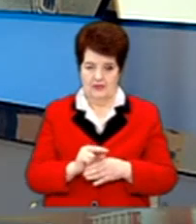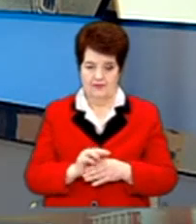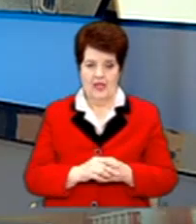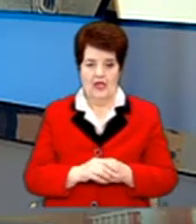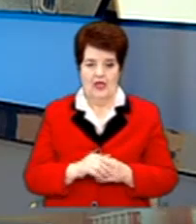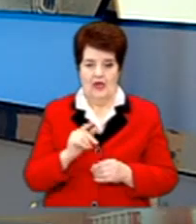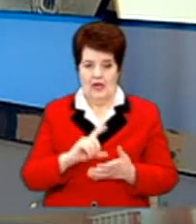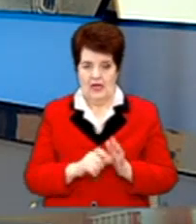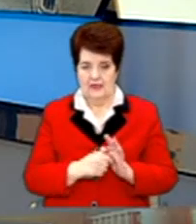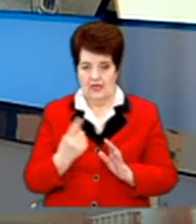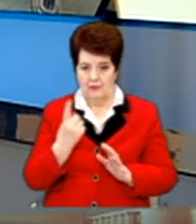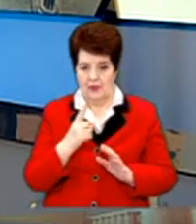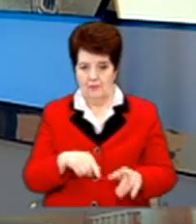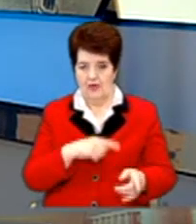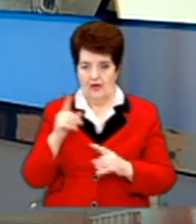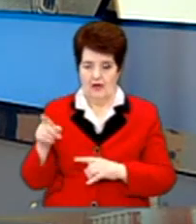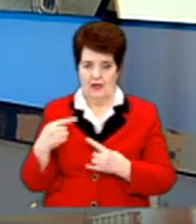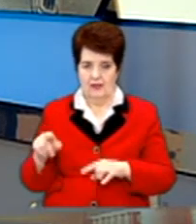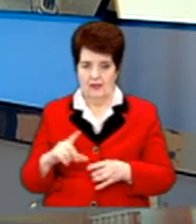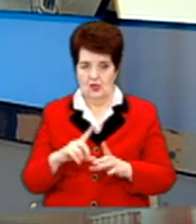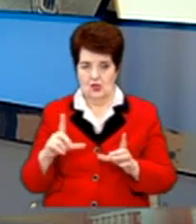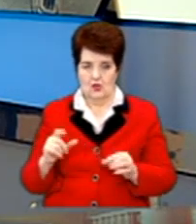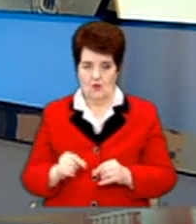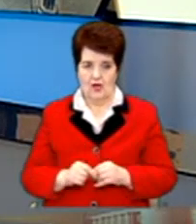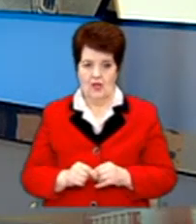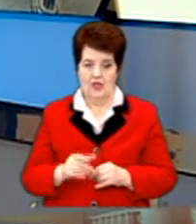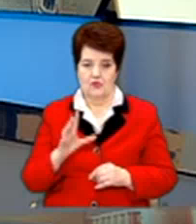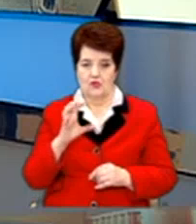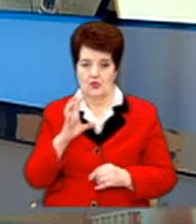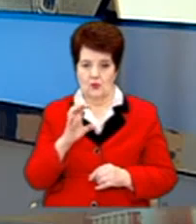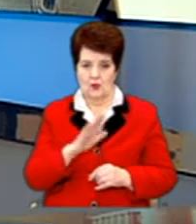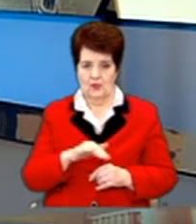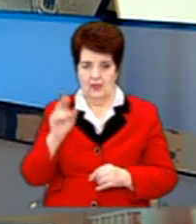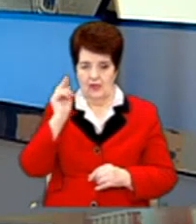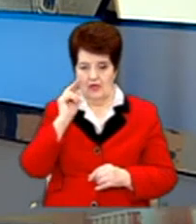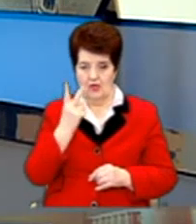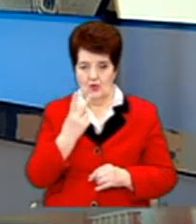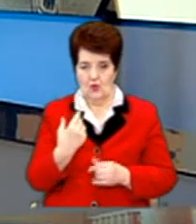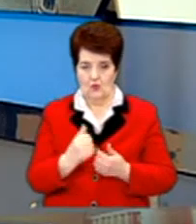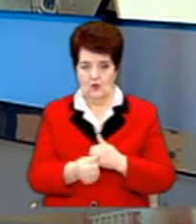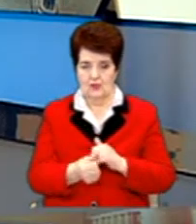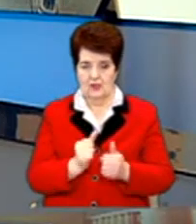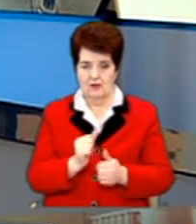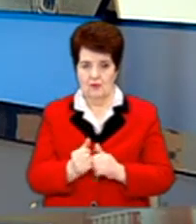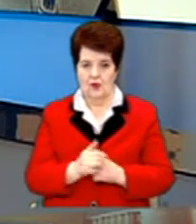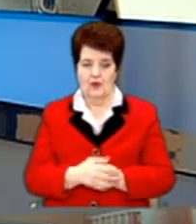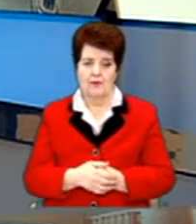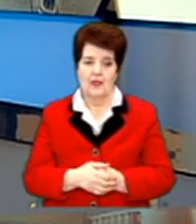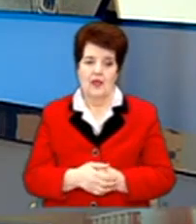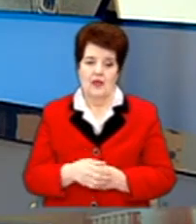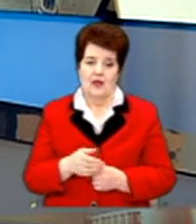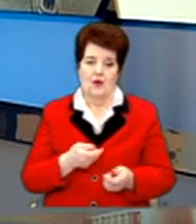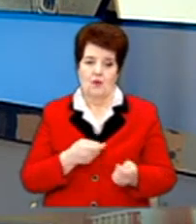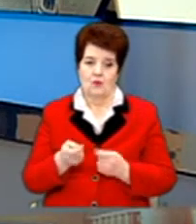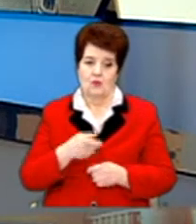capitale. Clasele primare au fost mutate într-o altă școală, iar cei 500 de elevi rămași învață în două schimburi într-o clădire mică. Conducerea